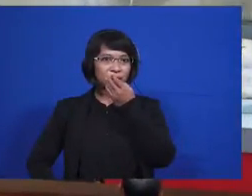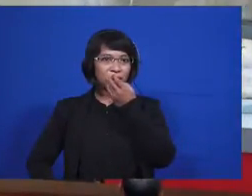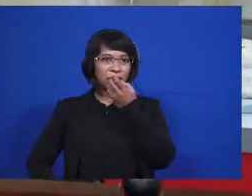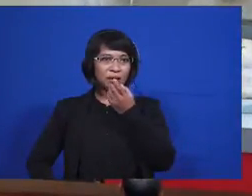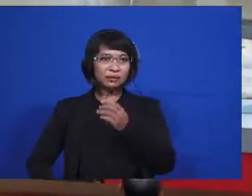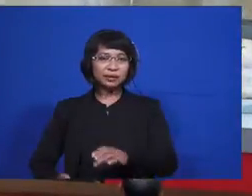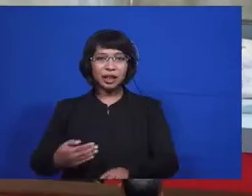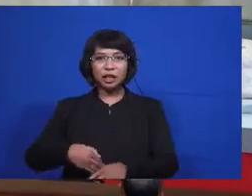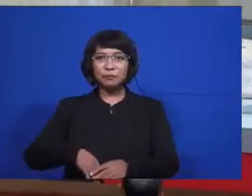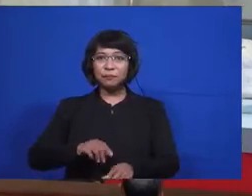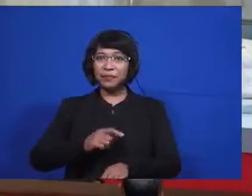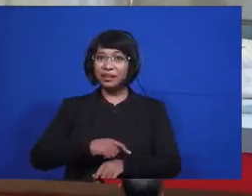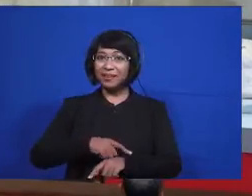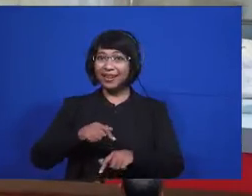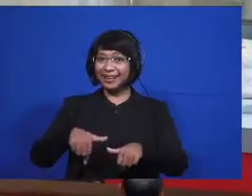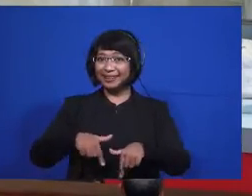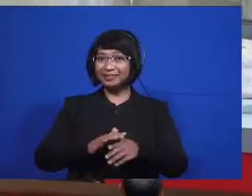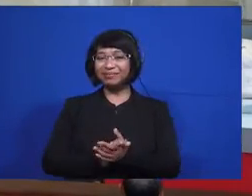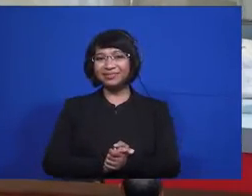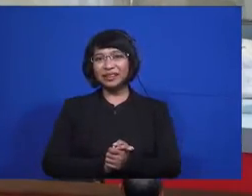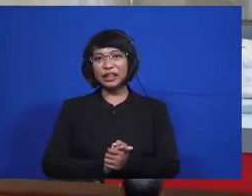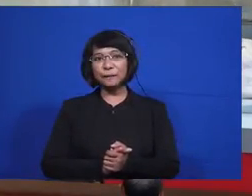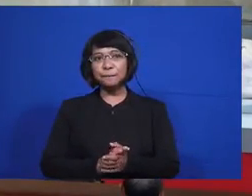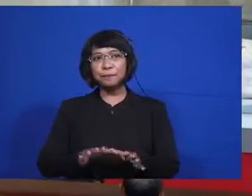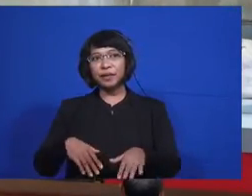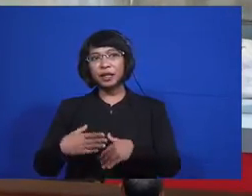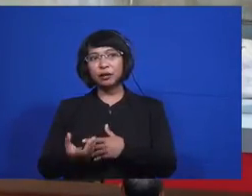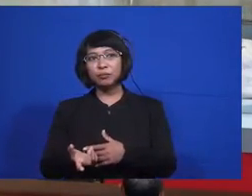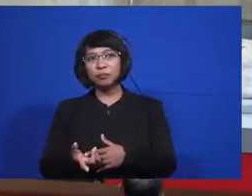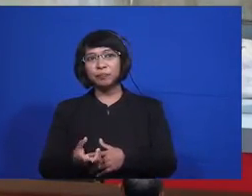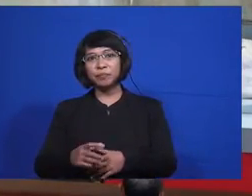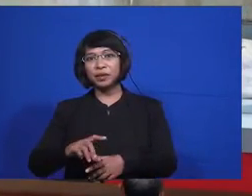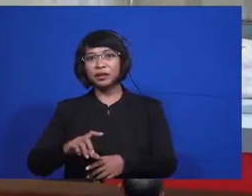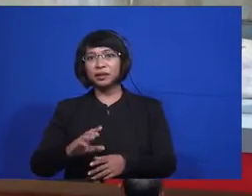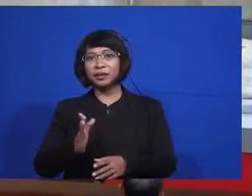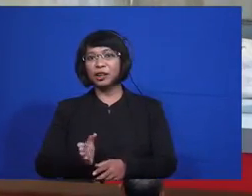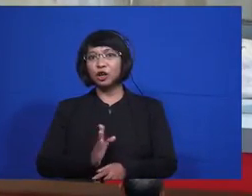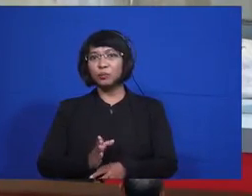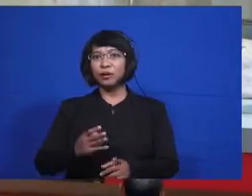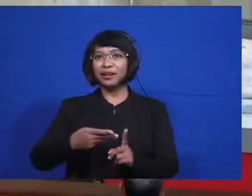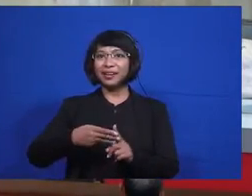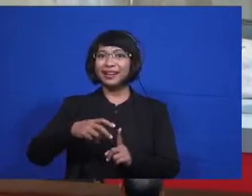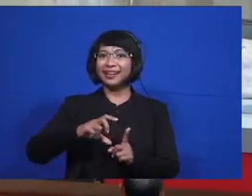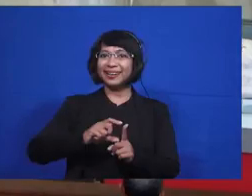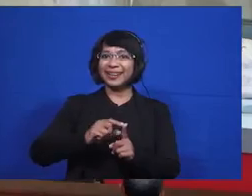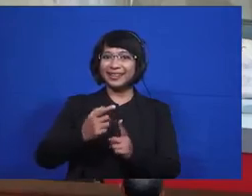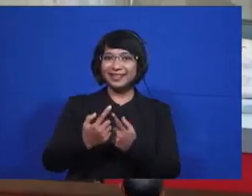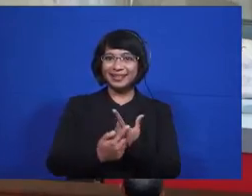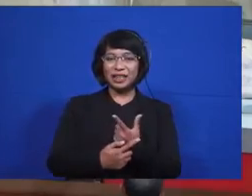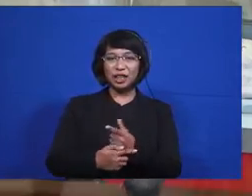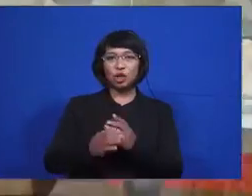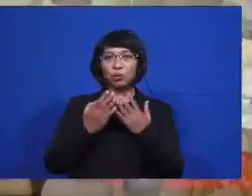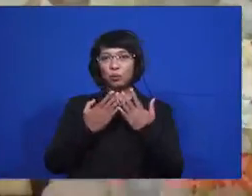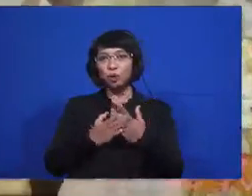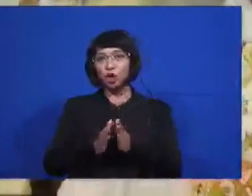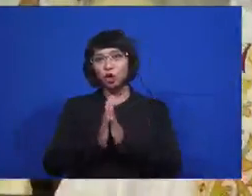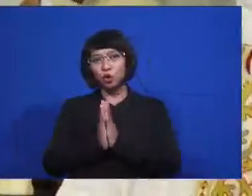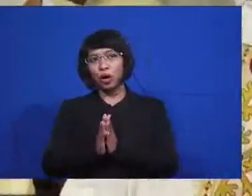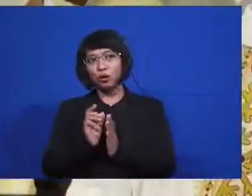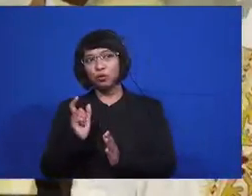Dan dalam kesempatan ini juga, sebelum nanti Romo Edi melanjutkan sambutan, mohon doanya bagi